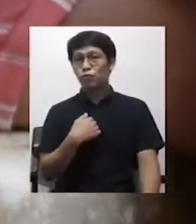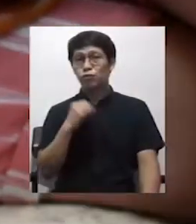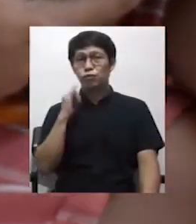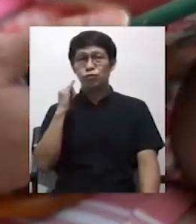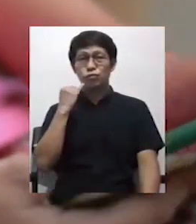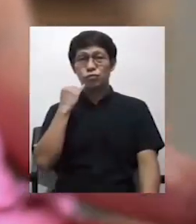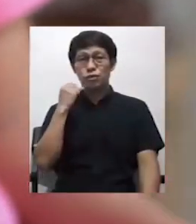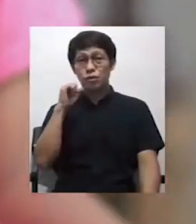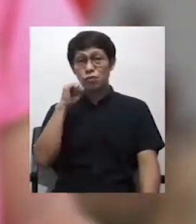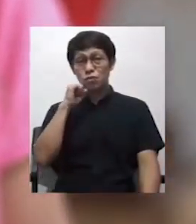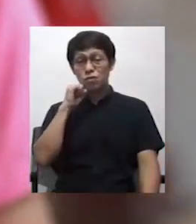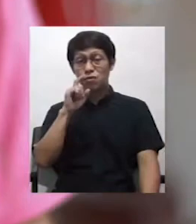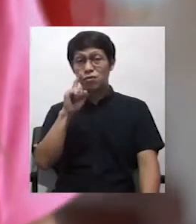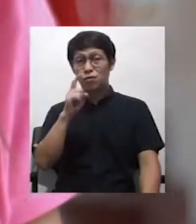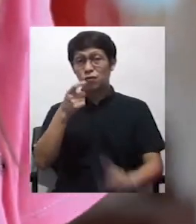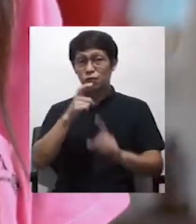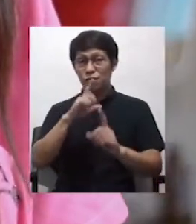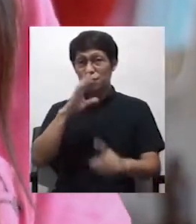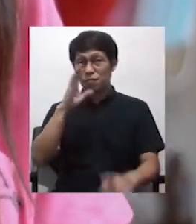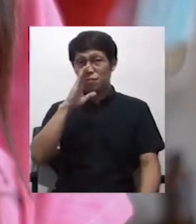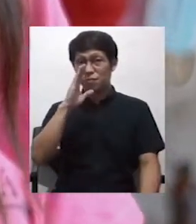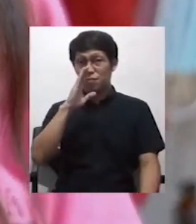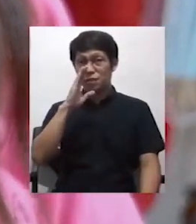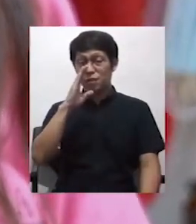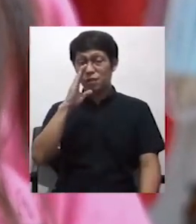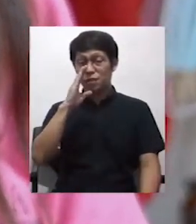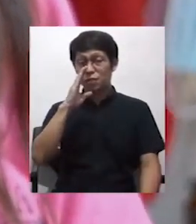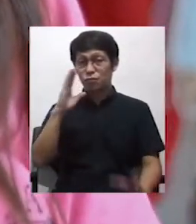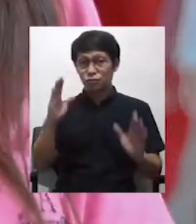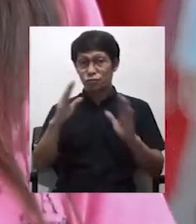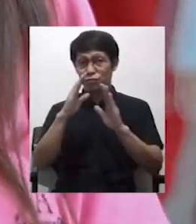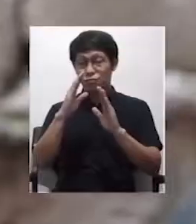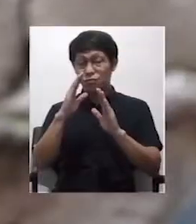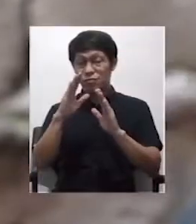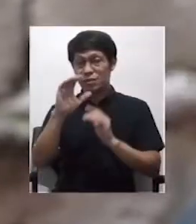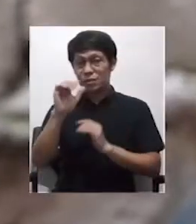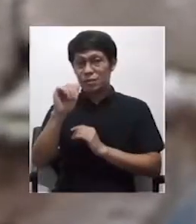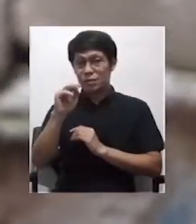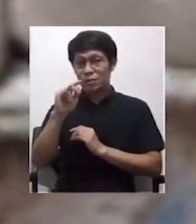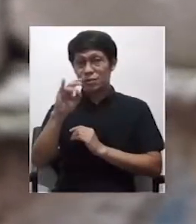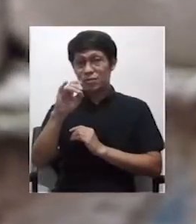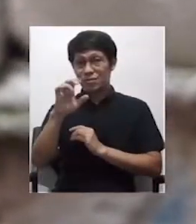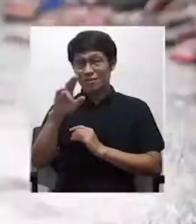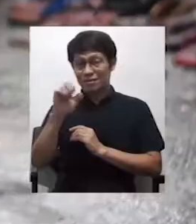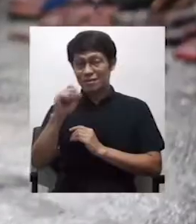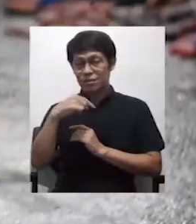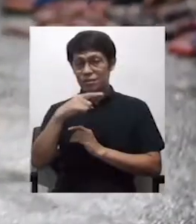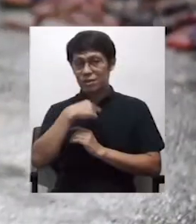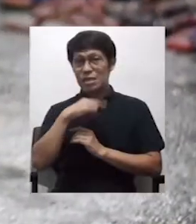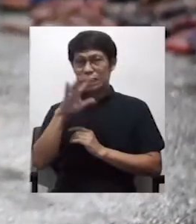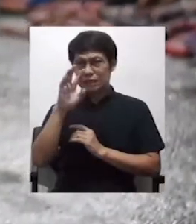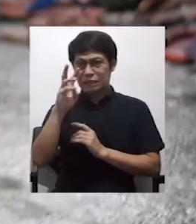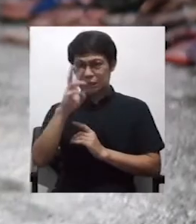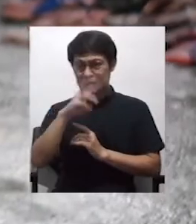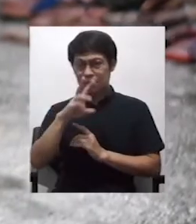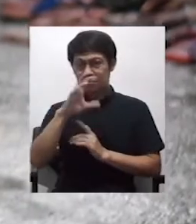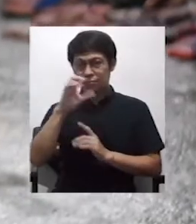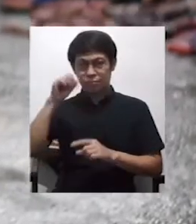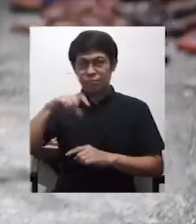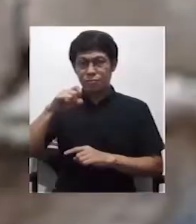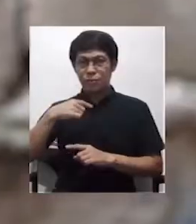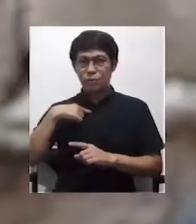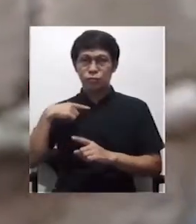Ako po si Jocelyn San Juan, taga Bicol, Catanduanes po. Anim po kaming magkakapatid, panglima po